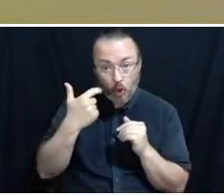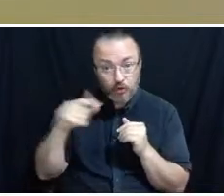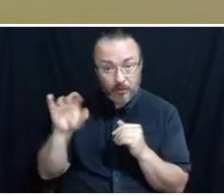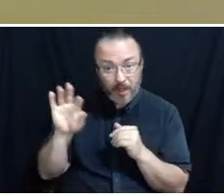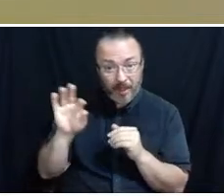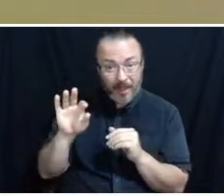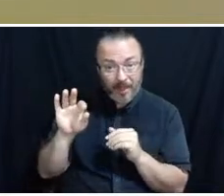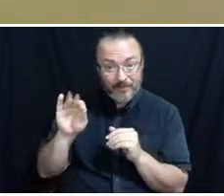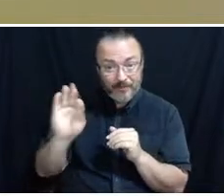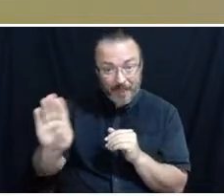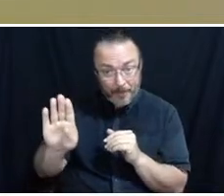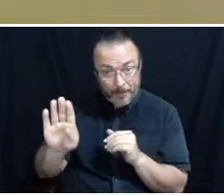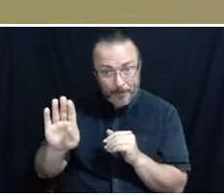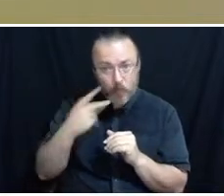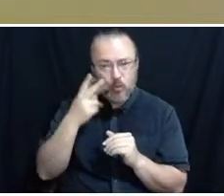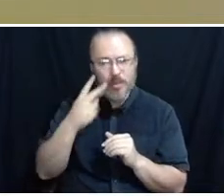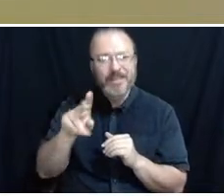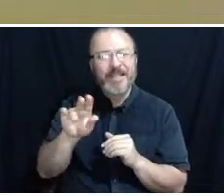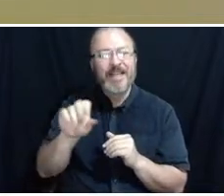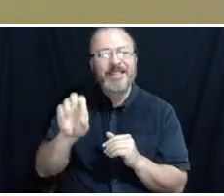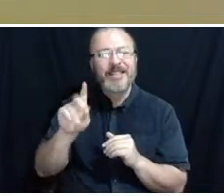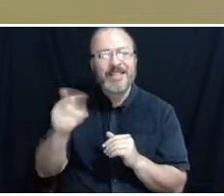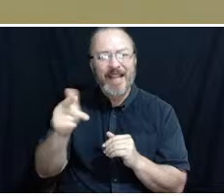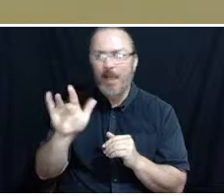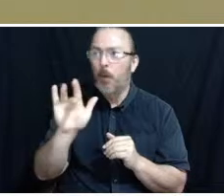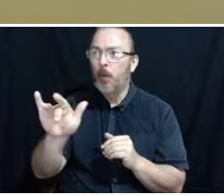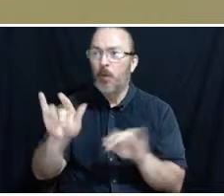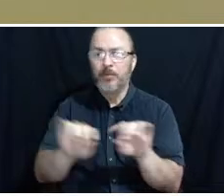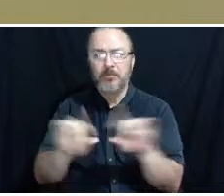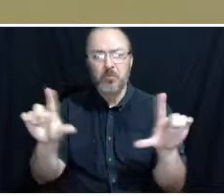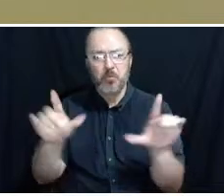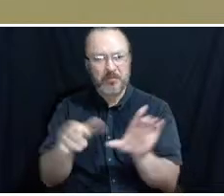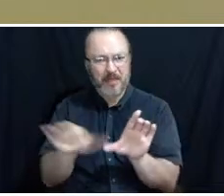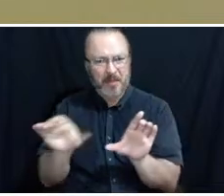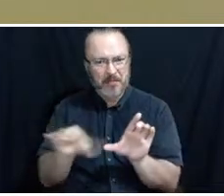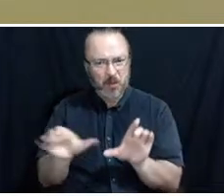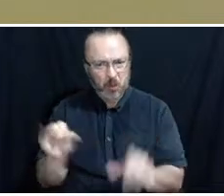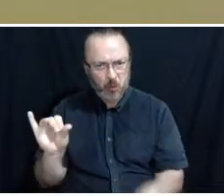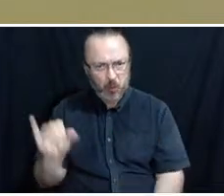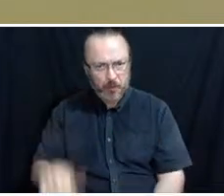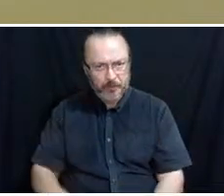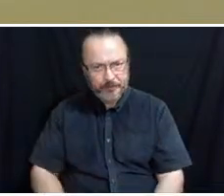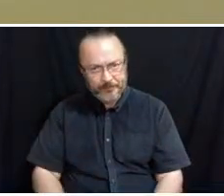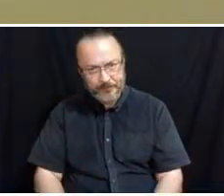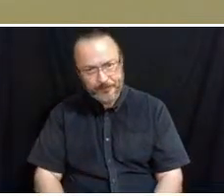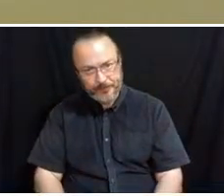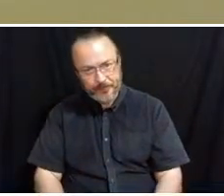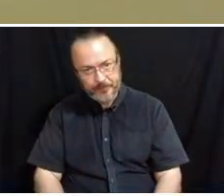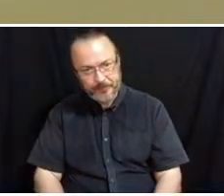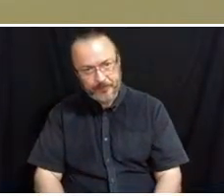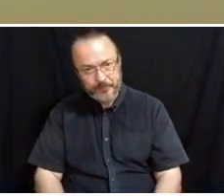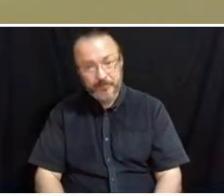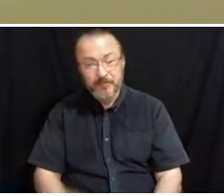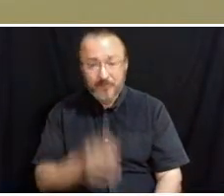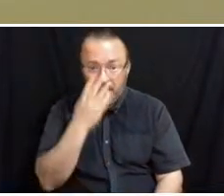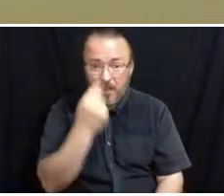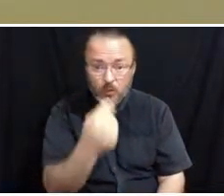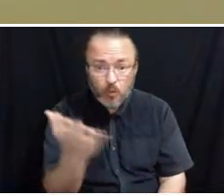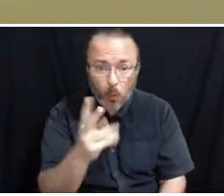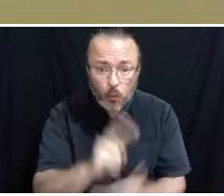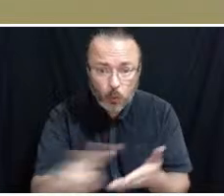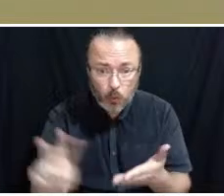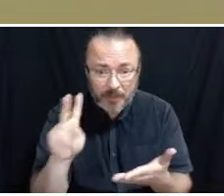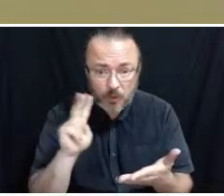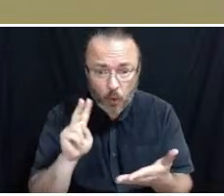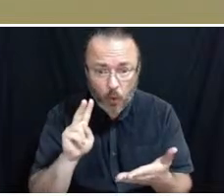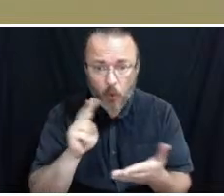des réglages pour obtenir des sous-titres en direct. Chers amis, il y a 2 semaines seulement, le rapport mondial